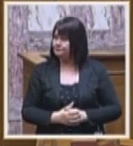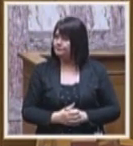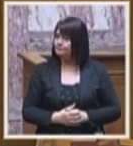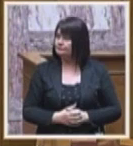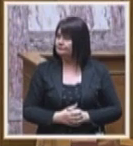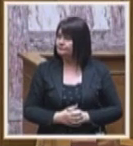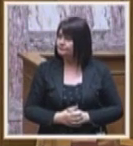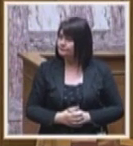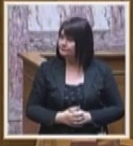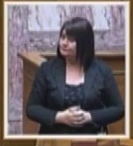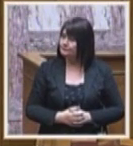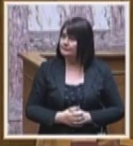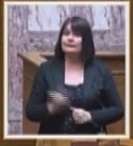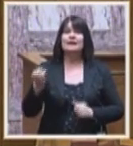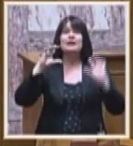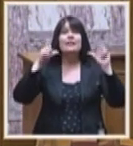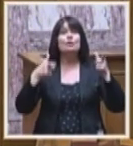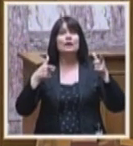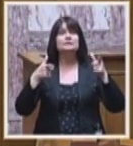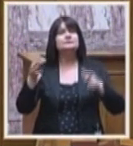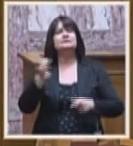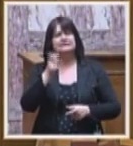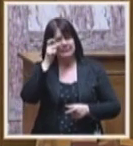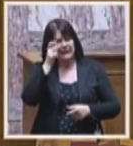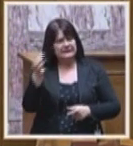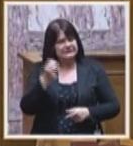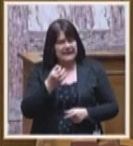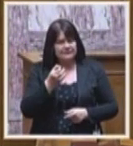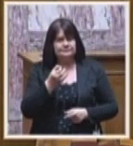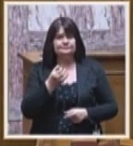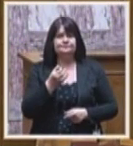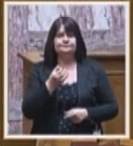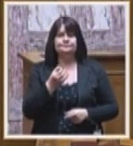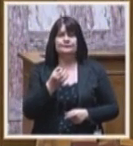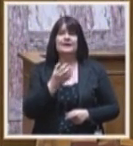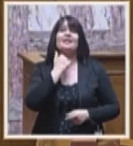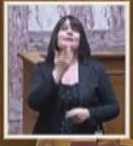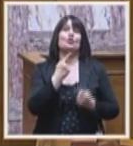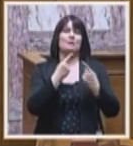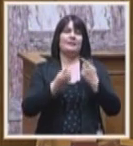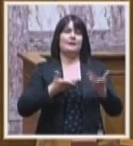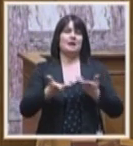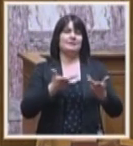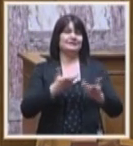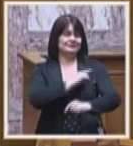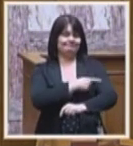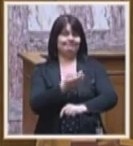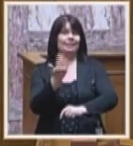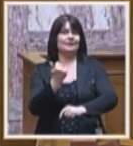Μας λέει η Νέα Δημοκρατία, κύριε Σαμαρά, μας λέτε ότι δήθεν δεν είμαστε καλοί διαπραγματευτές για την πατρίδα μας.